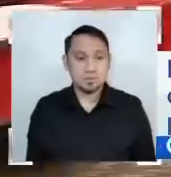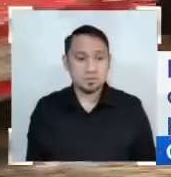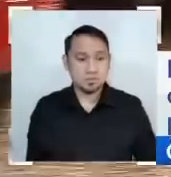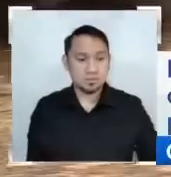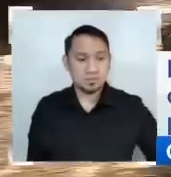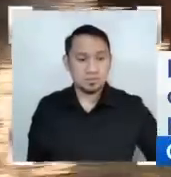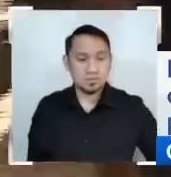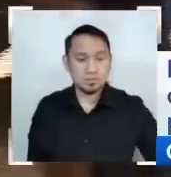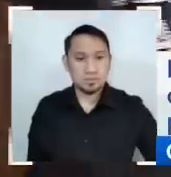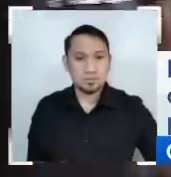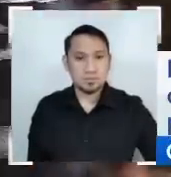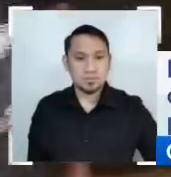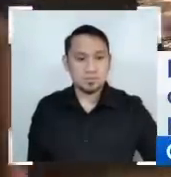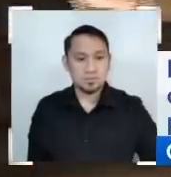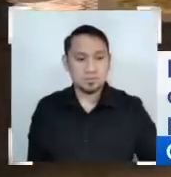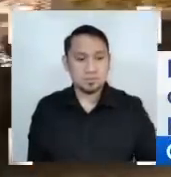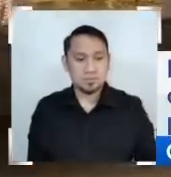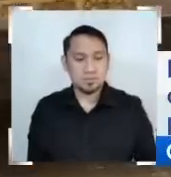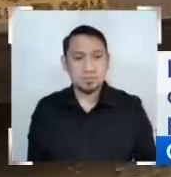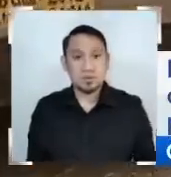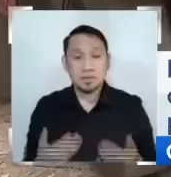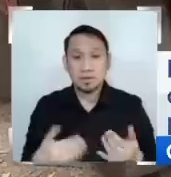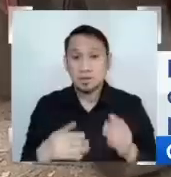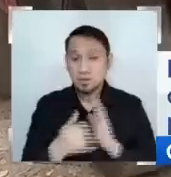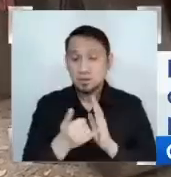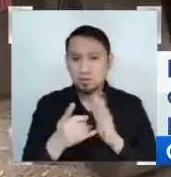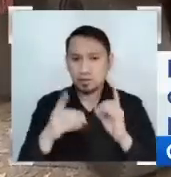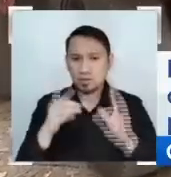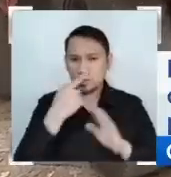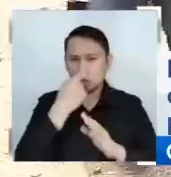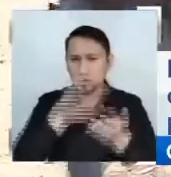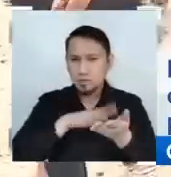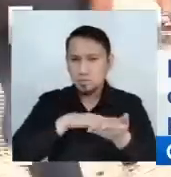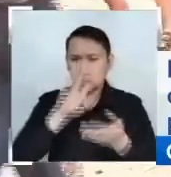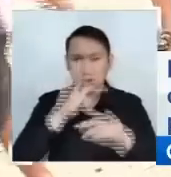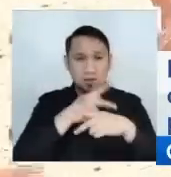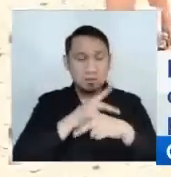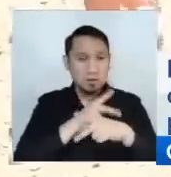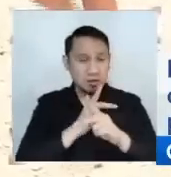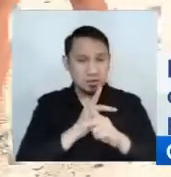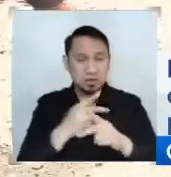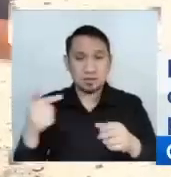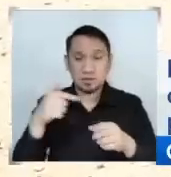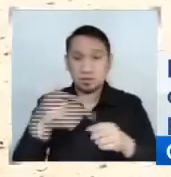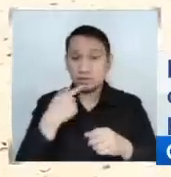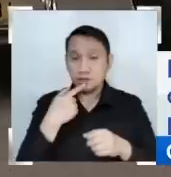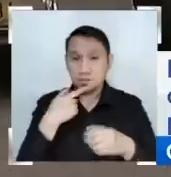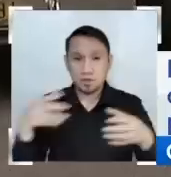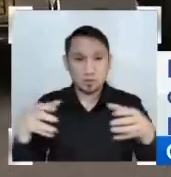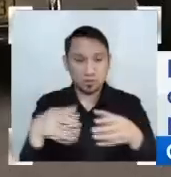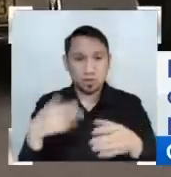Prumeno na ang ilang jeepney drivers sa pamamasada dahil sa napakamahal na produktong petrolyo. Sabi ng grupong pisto, nasa 20%